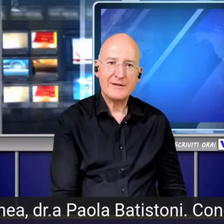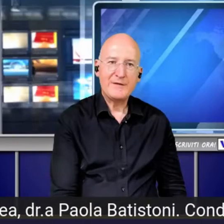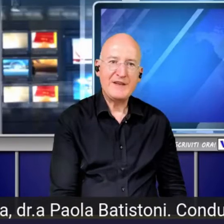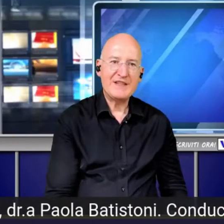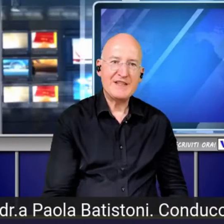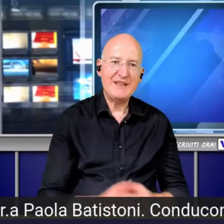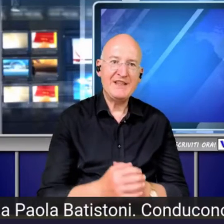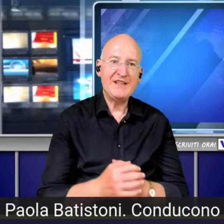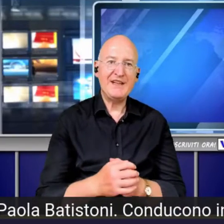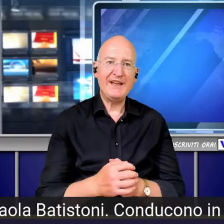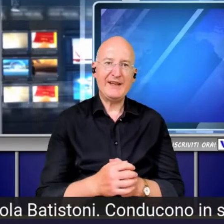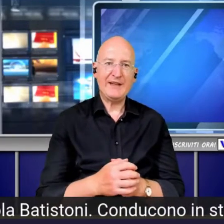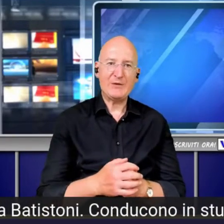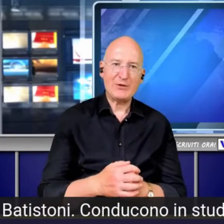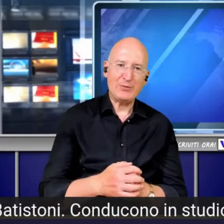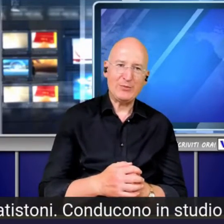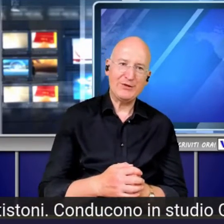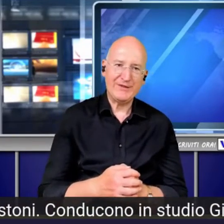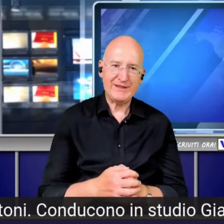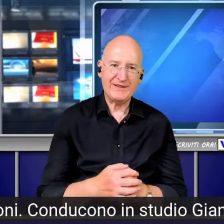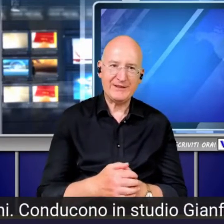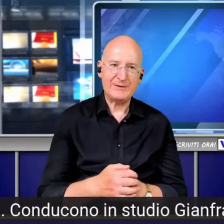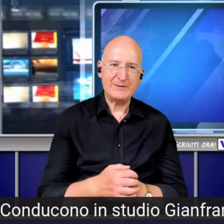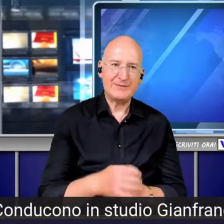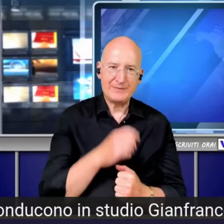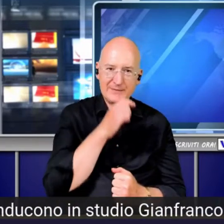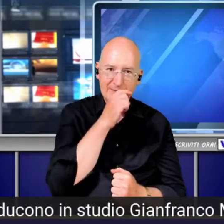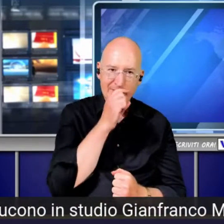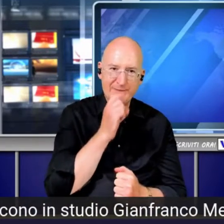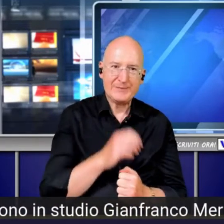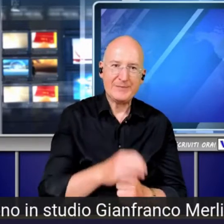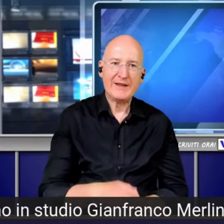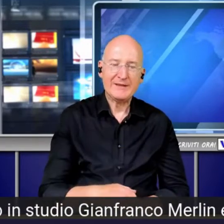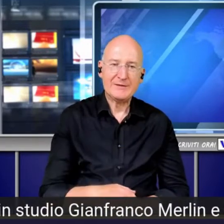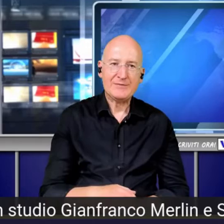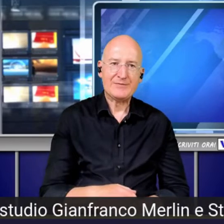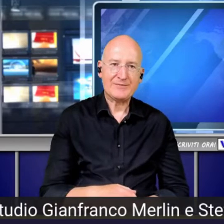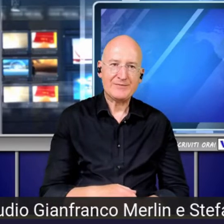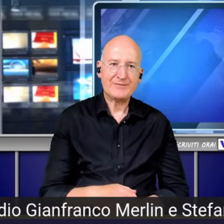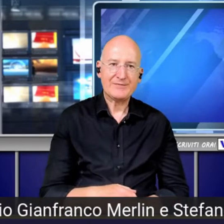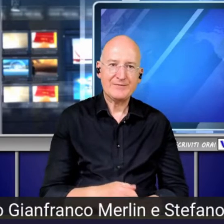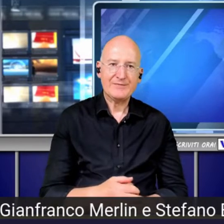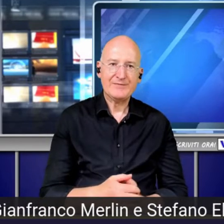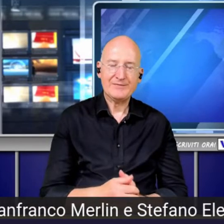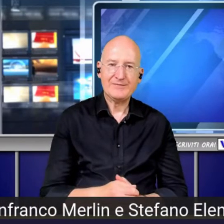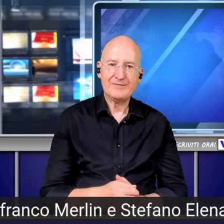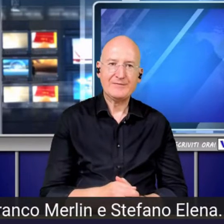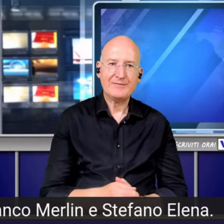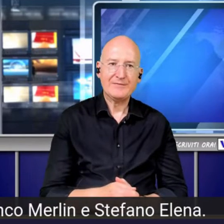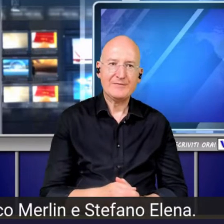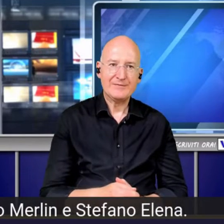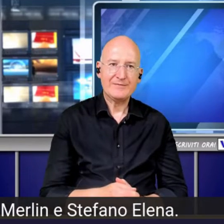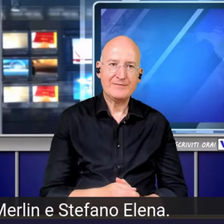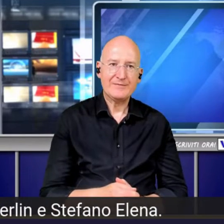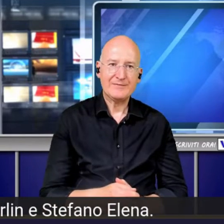difficoltà a Fisici ed trovare ingegneri da questo punto di vista, fisici vero? e ingegneri, perché poi sono i